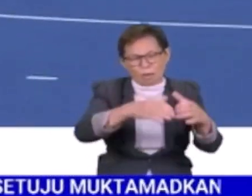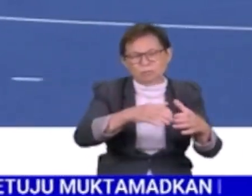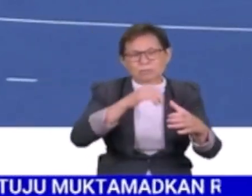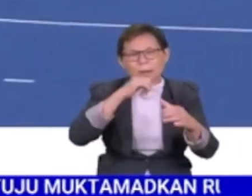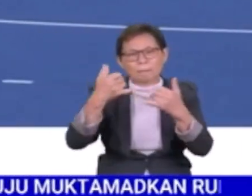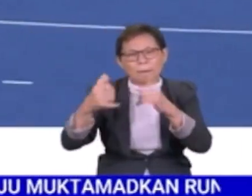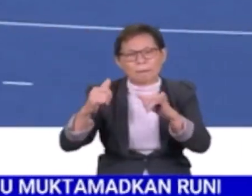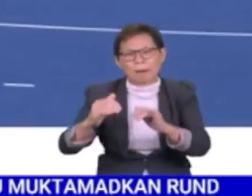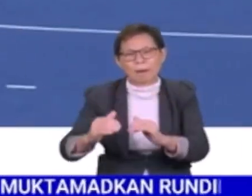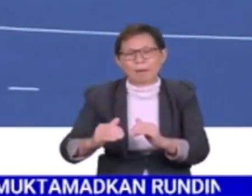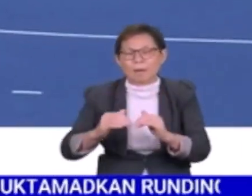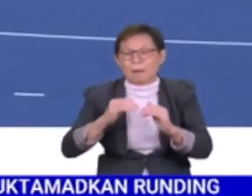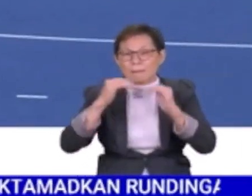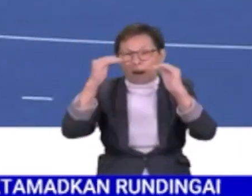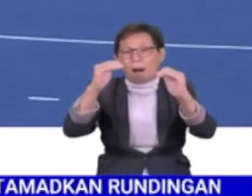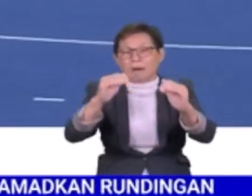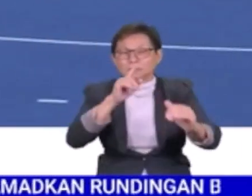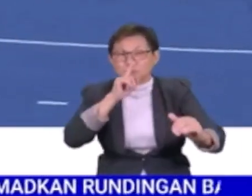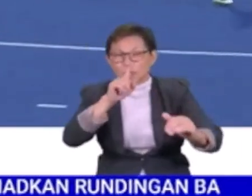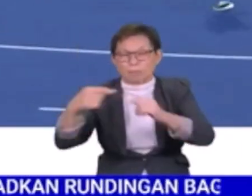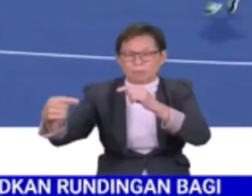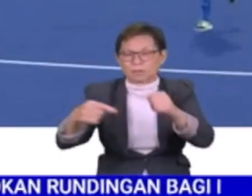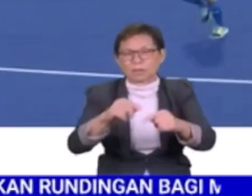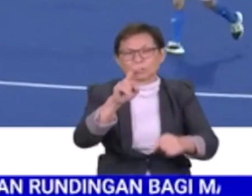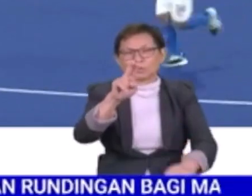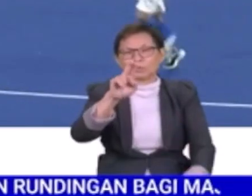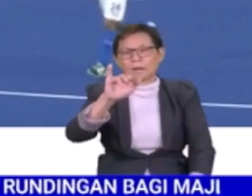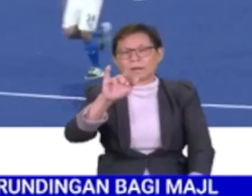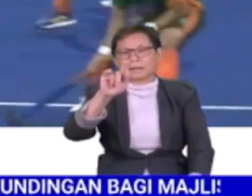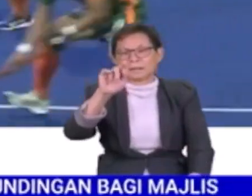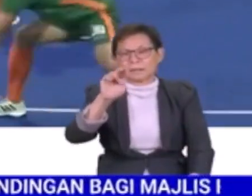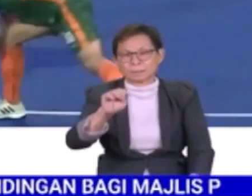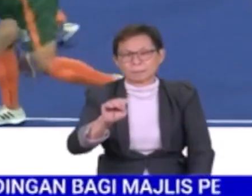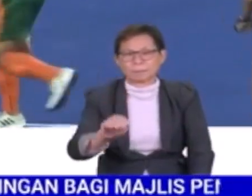tidak bermain pada tahap sebenar menentang UITM.